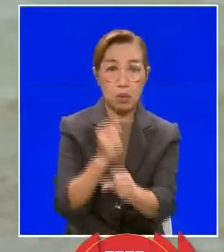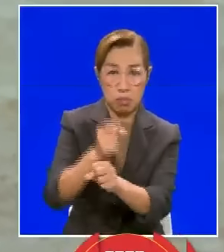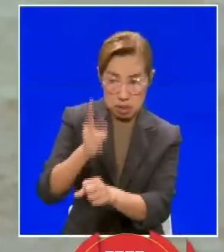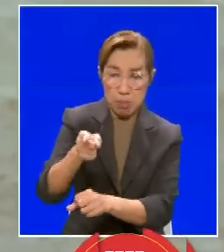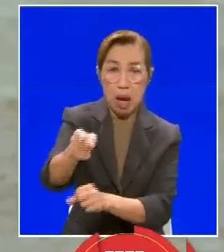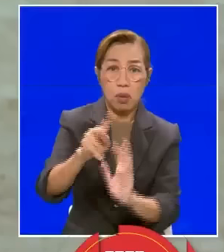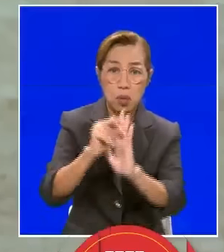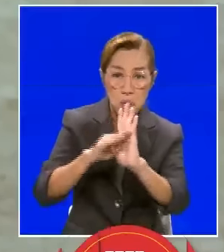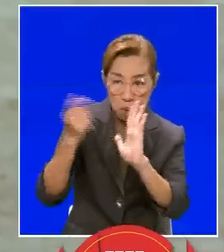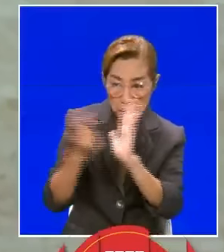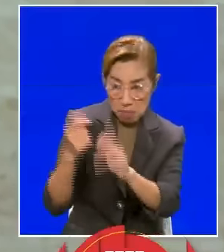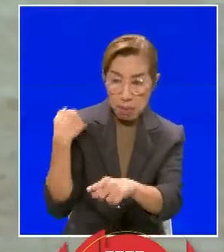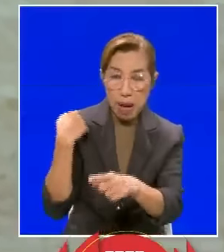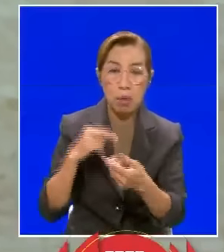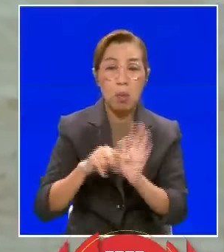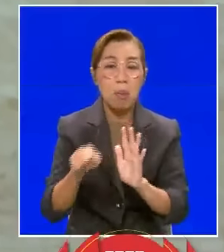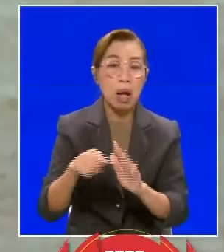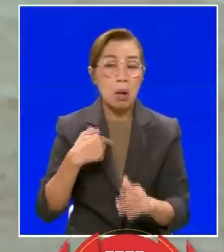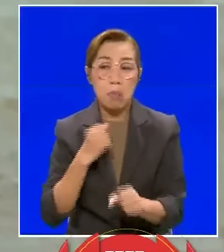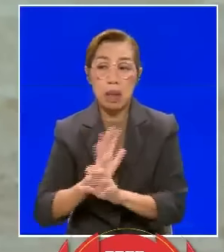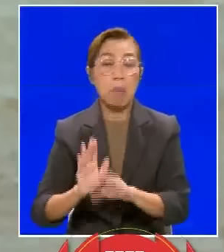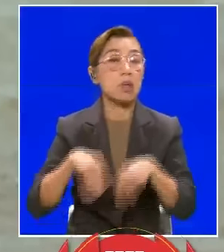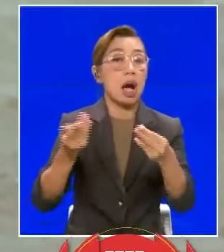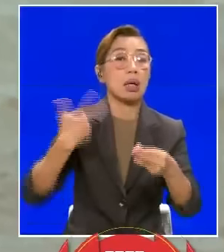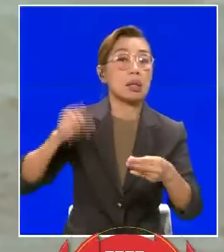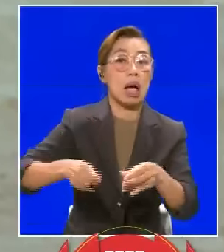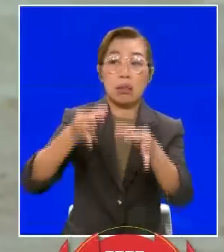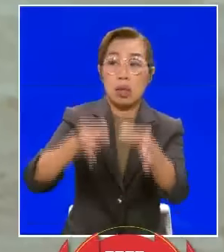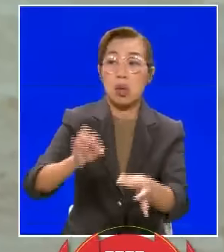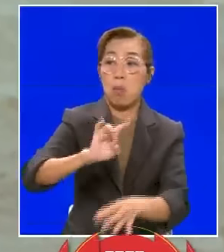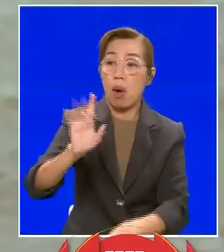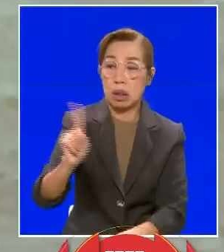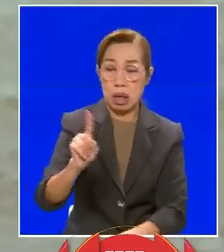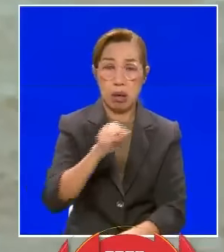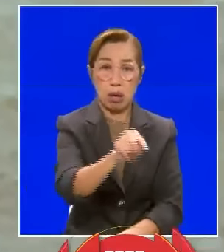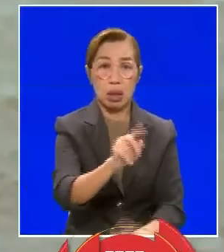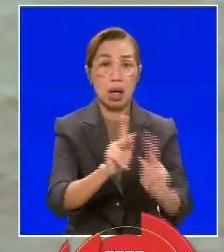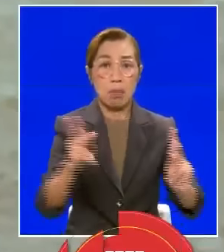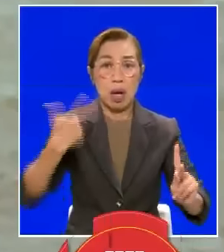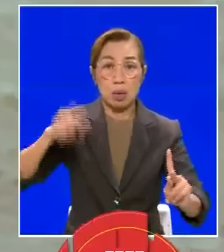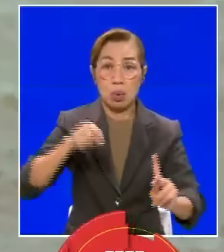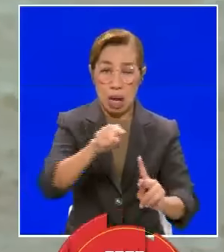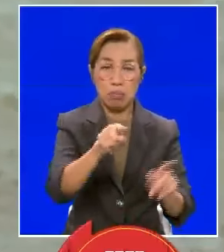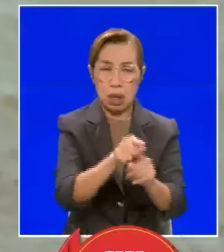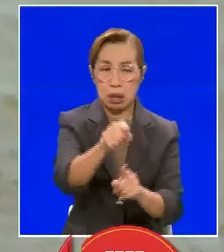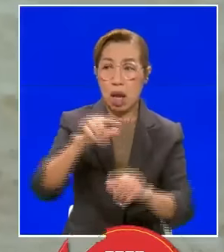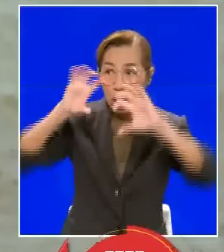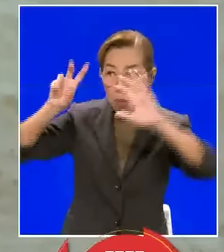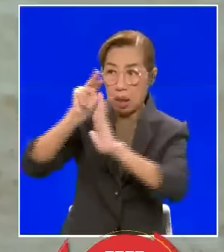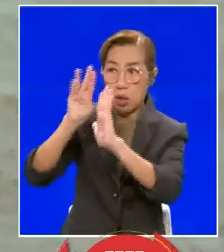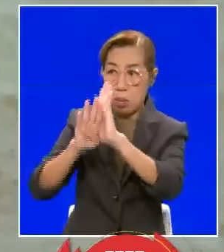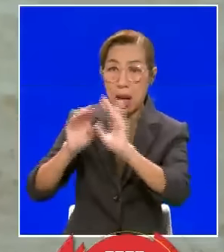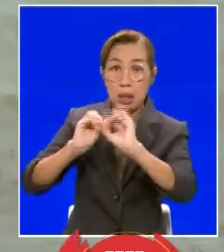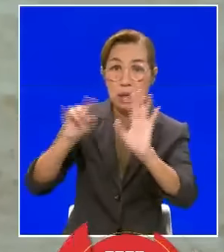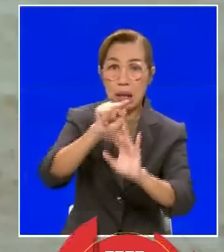หรือว่าไม่ได้ทุกเรื่องต้องเป็นของศาลอย่างเดียวแม้กระทั่งในฝั่งตุลาการเองเนี่ยก็เชื่อว่าถ้ารัฐบาลมีนโยบายที่ชัดเจนมันจะมีผล